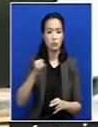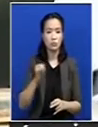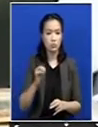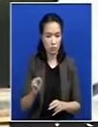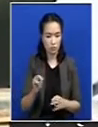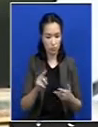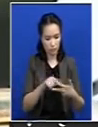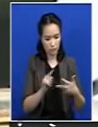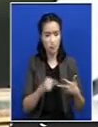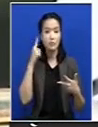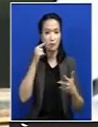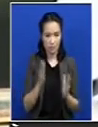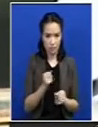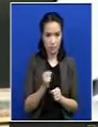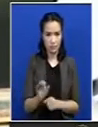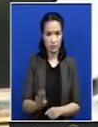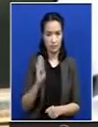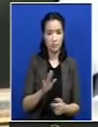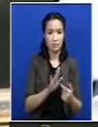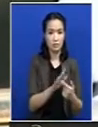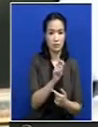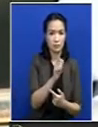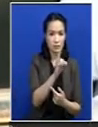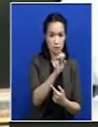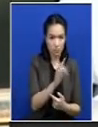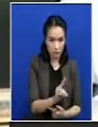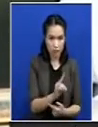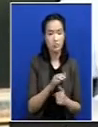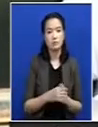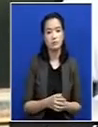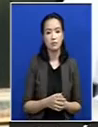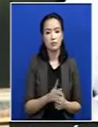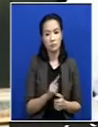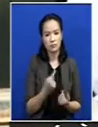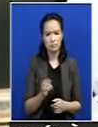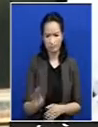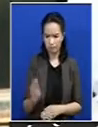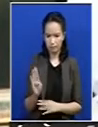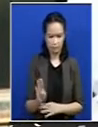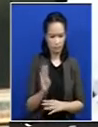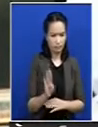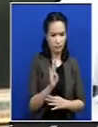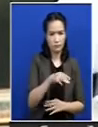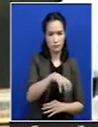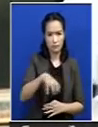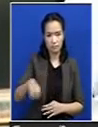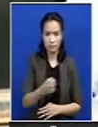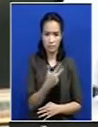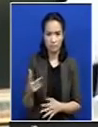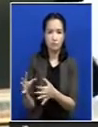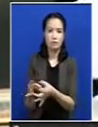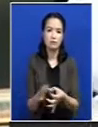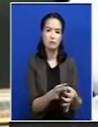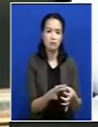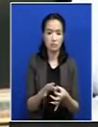รจิตพรมดีราชพนักงานบริษัทเอวิทมัลติซิสเต็มนะคะก็จะเห็นว่ามีหลากหลายบริษัทที่เกี่ยวข้องต่อเนื่องที่บริษัทเมก